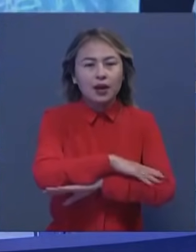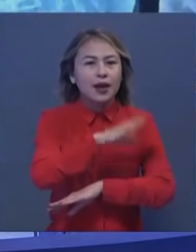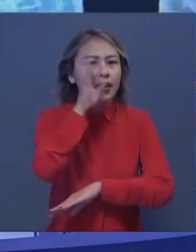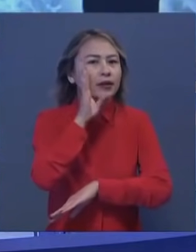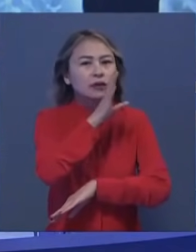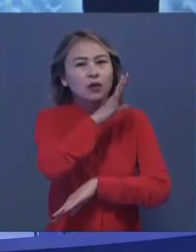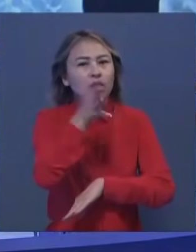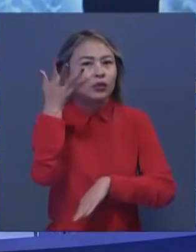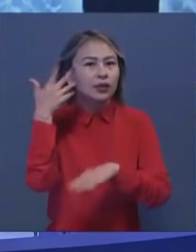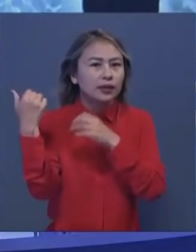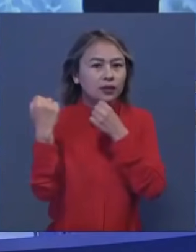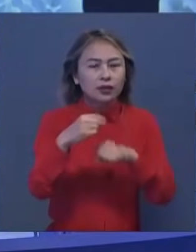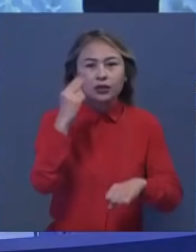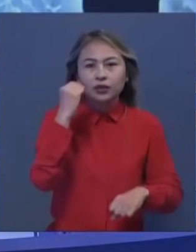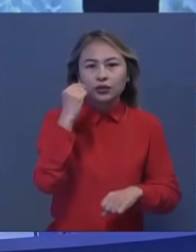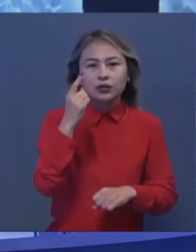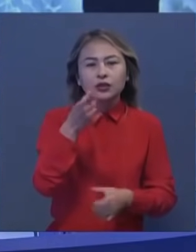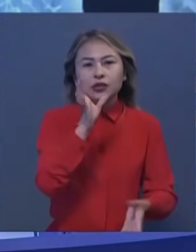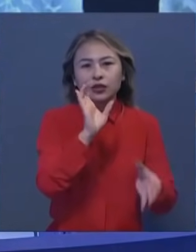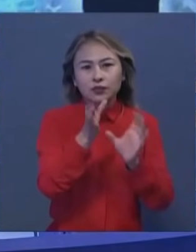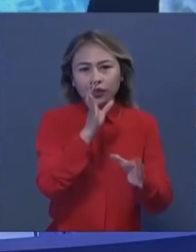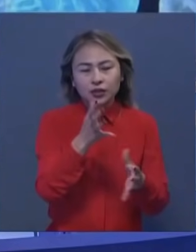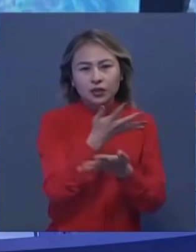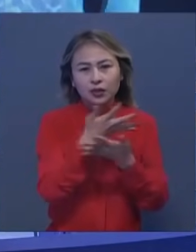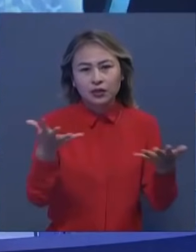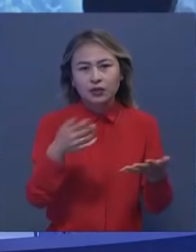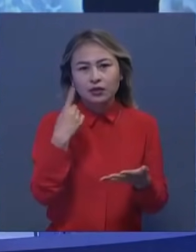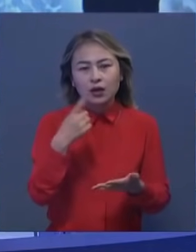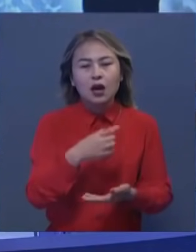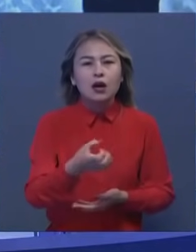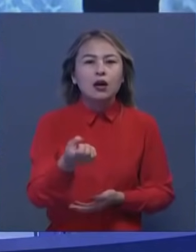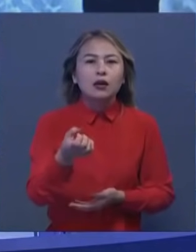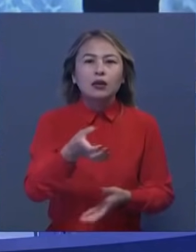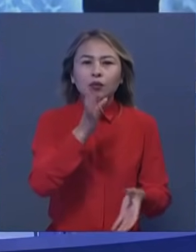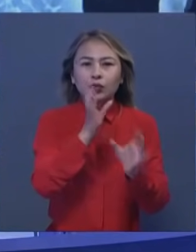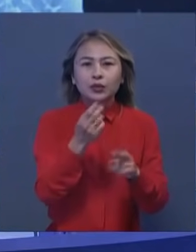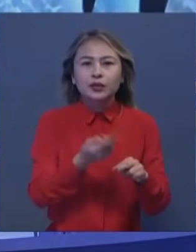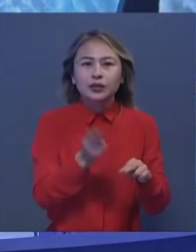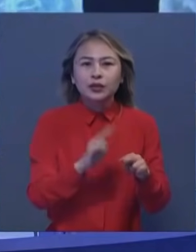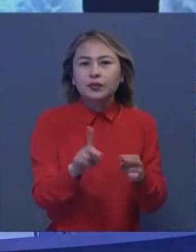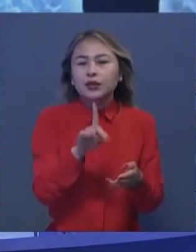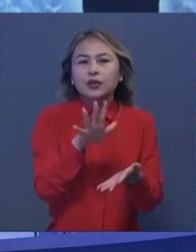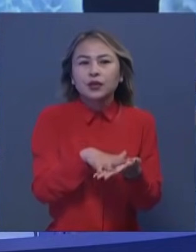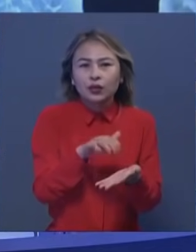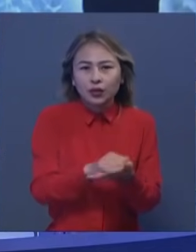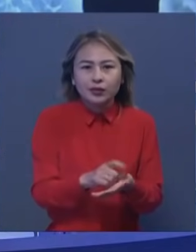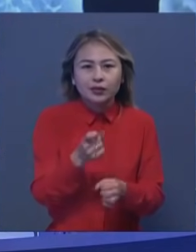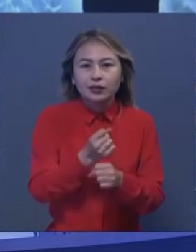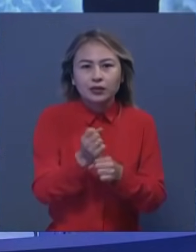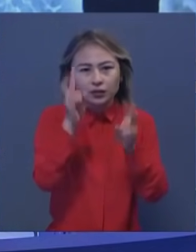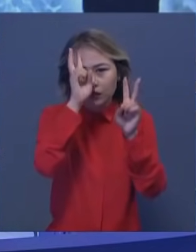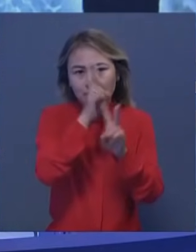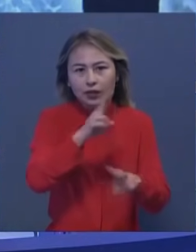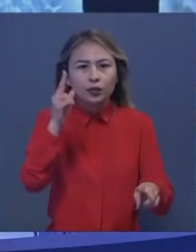сақшылары әйелдерге қол көтеретін еркектердің дені ішімдік ішетіндер екенін айтады. Арақтың буымен не істеп, не қойғанын